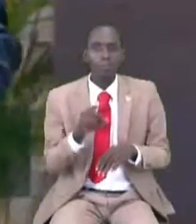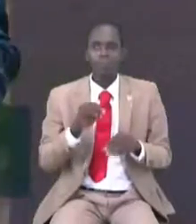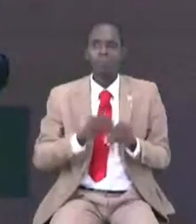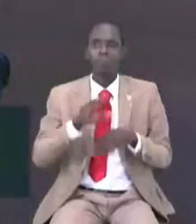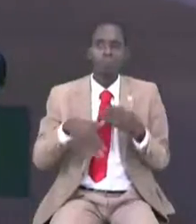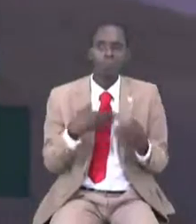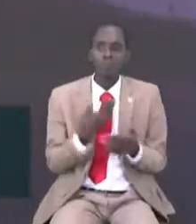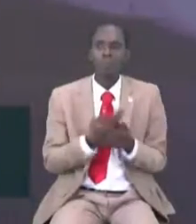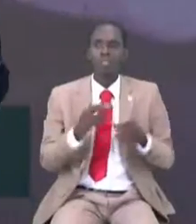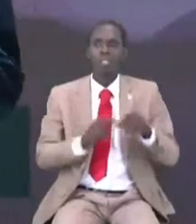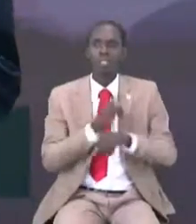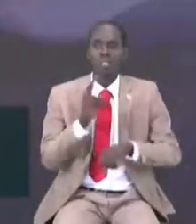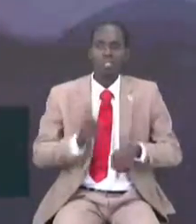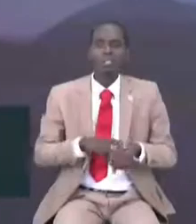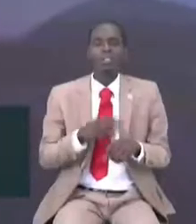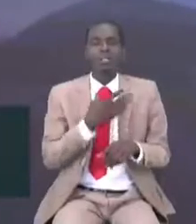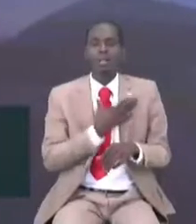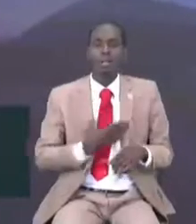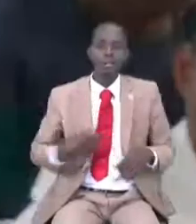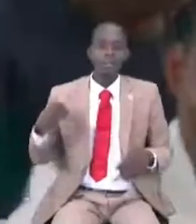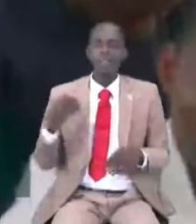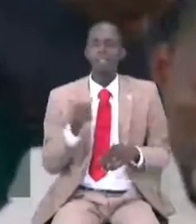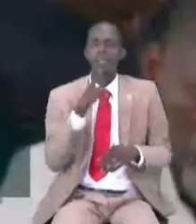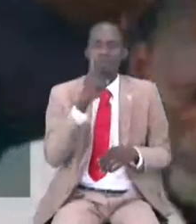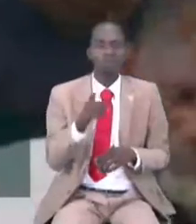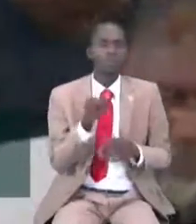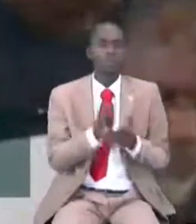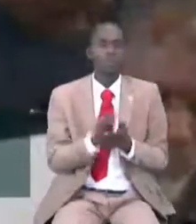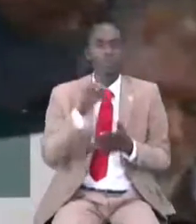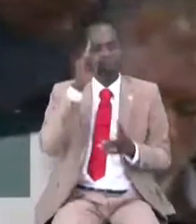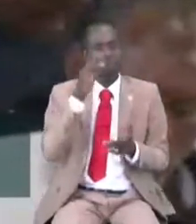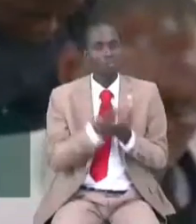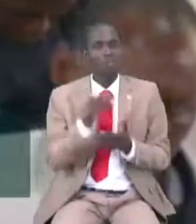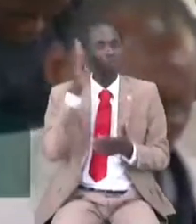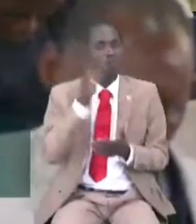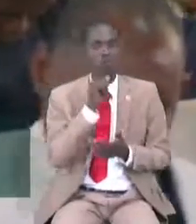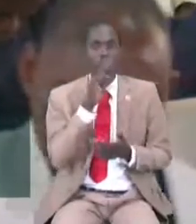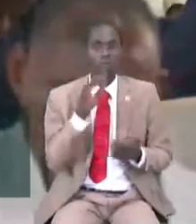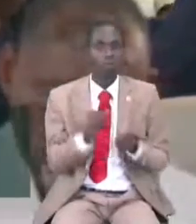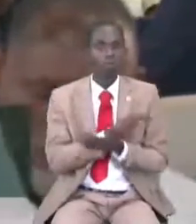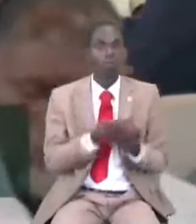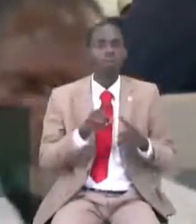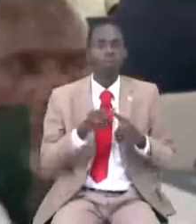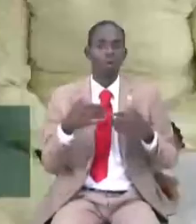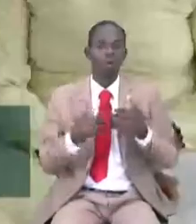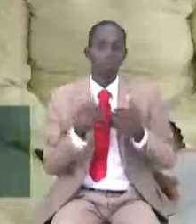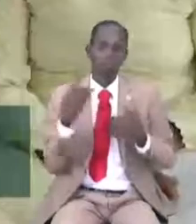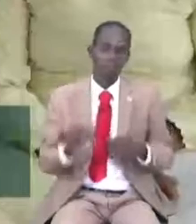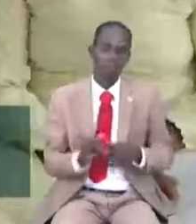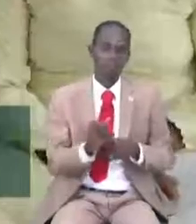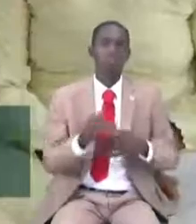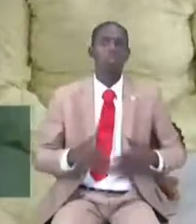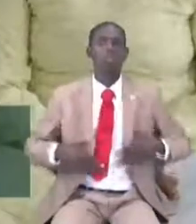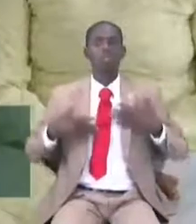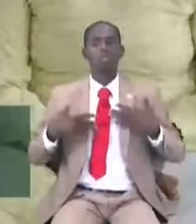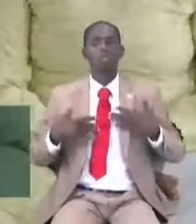point, mais ait la vie éternelle. Nous l'avons. La vie éternelle, nous avons la vie